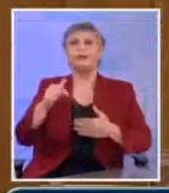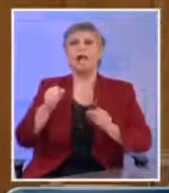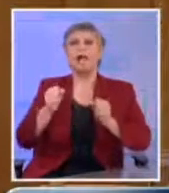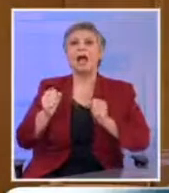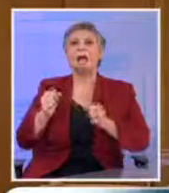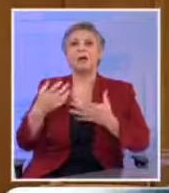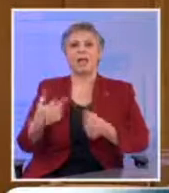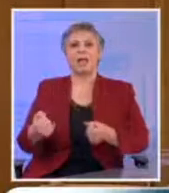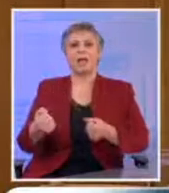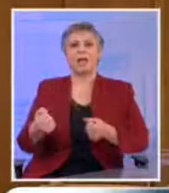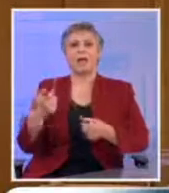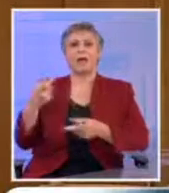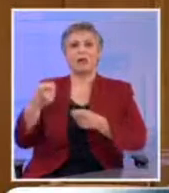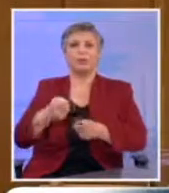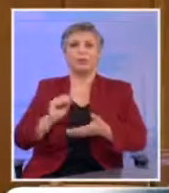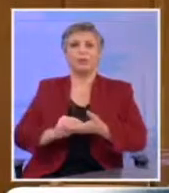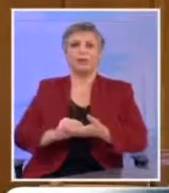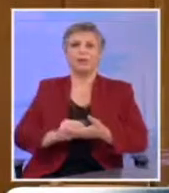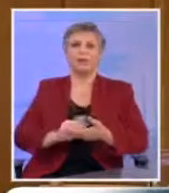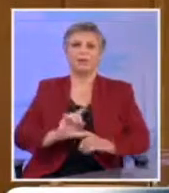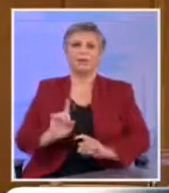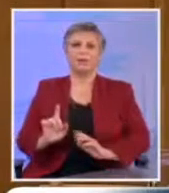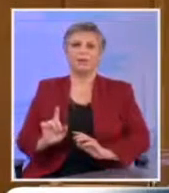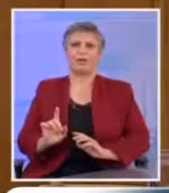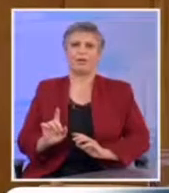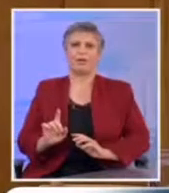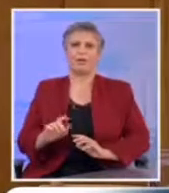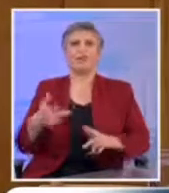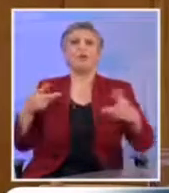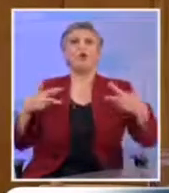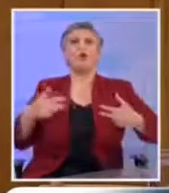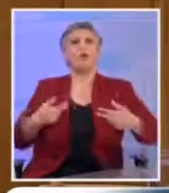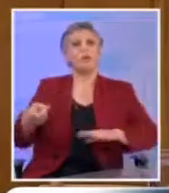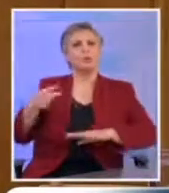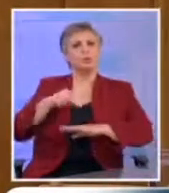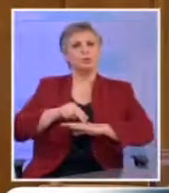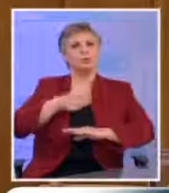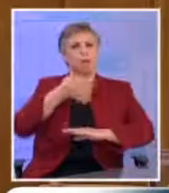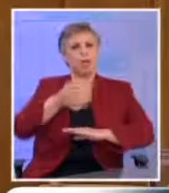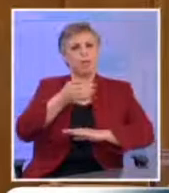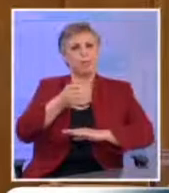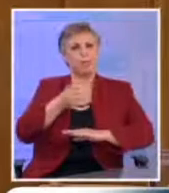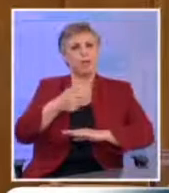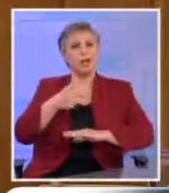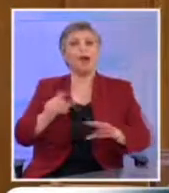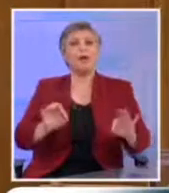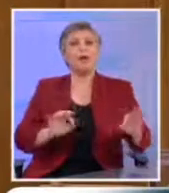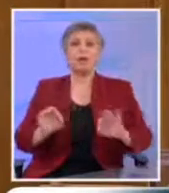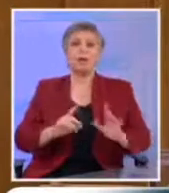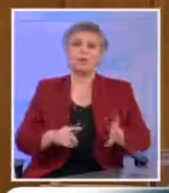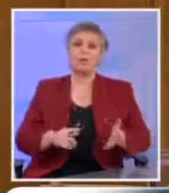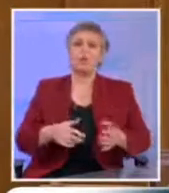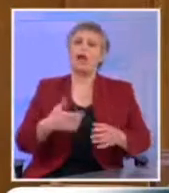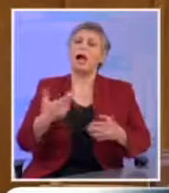ασφάλεια. Άρα, όπως είπε ο Υπουργός, το νομοσχέδιο συμβάλλει στην ασφάλεια και